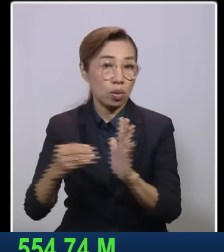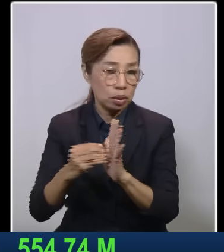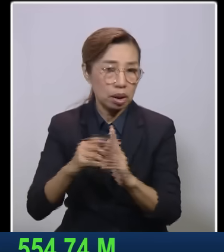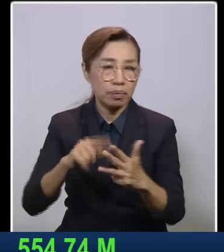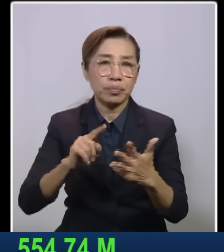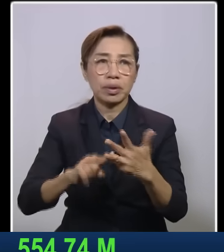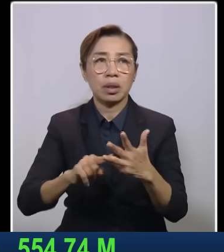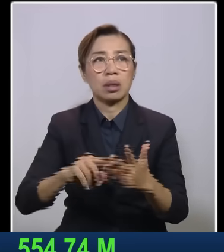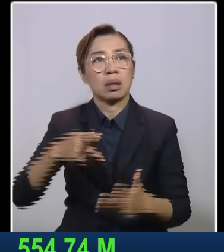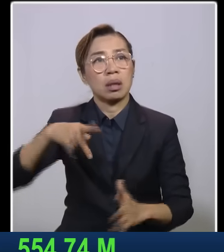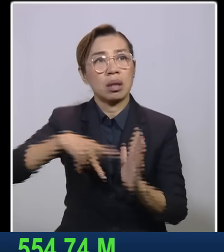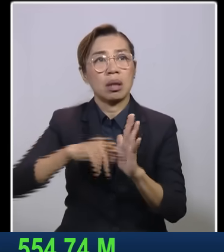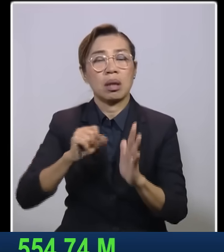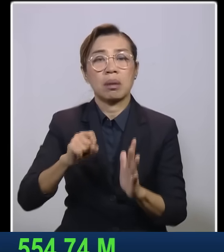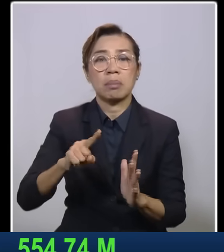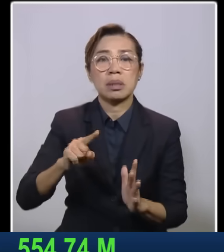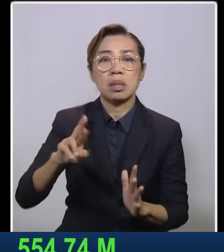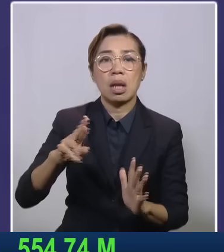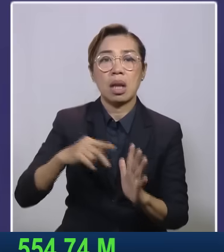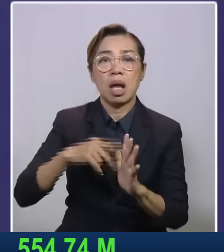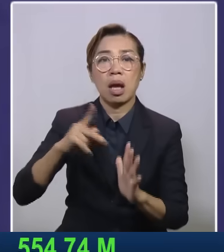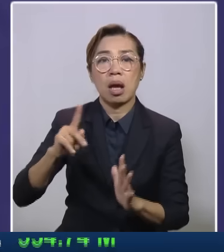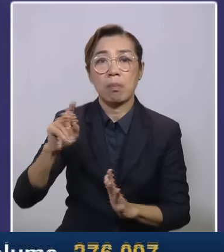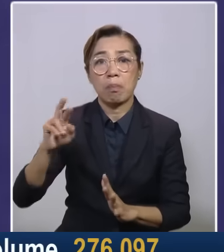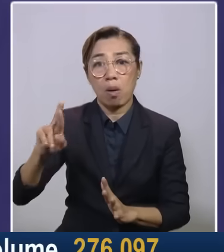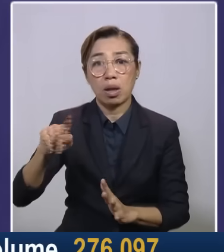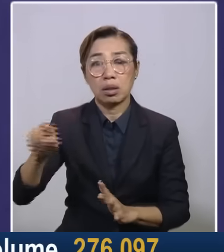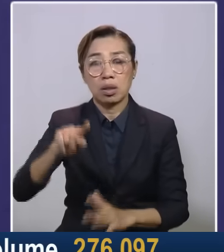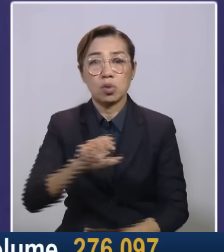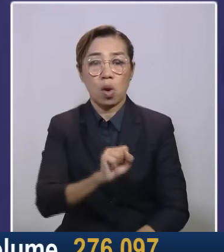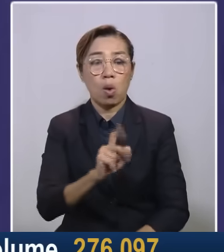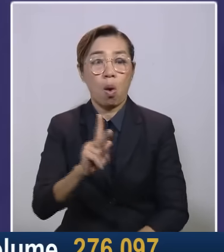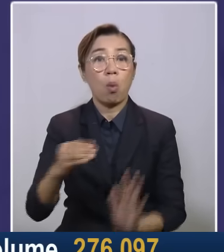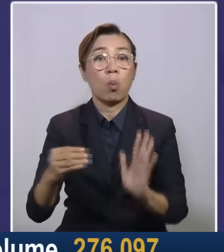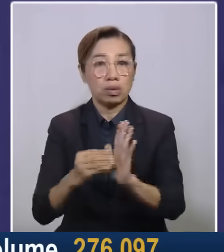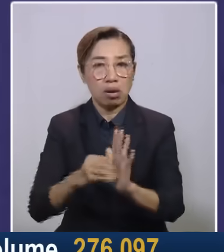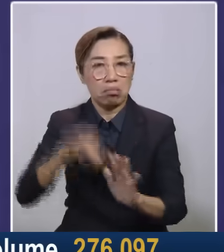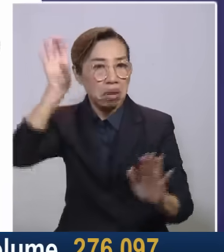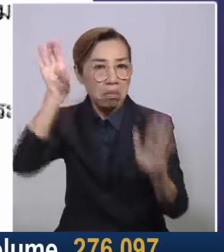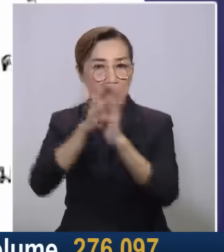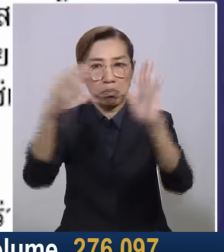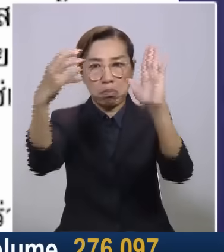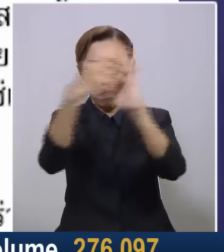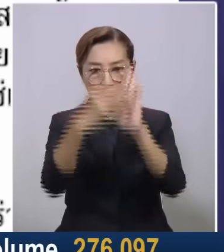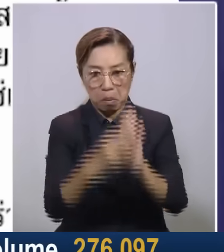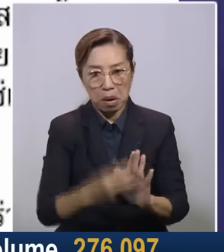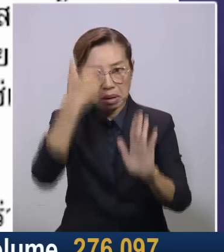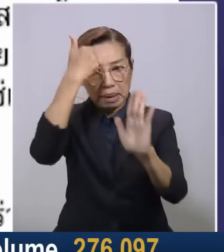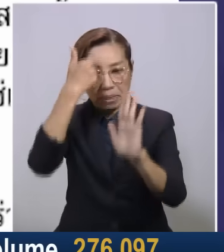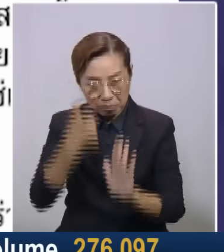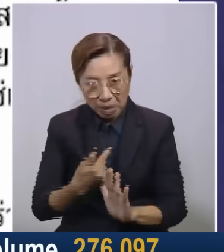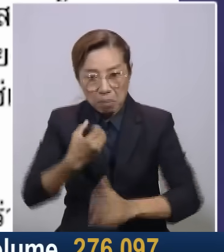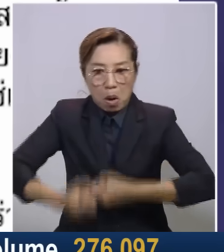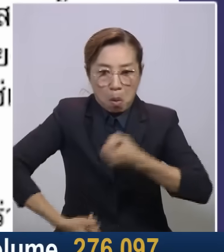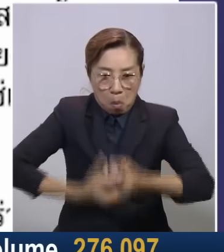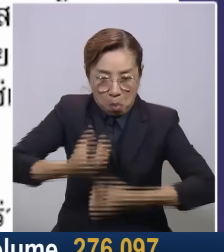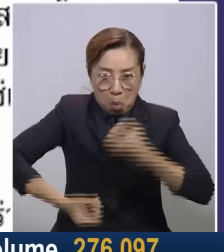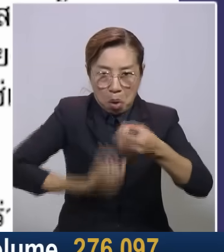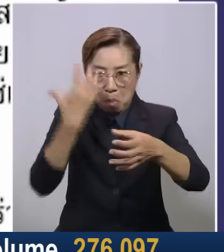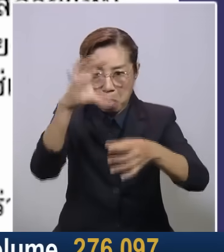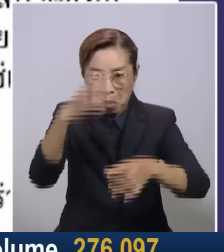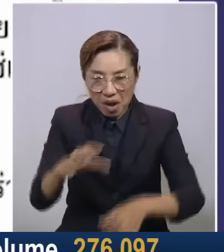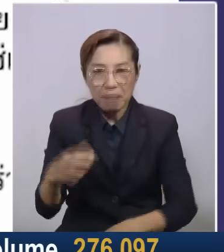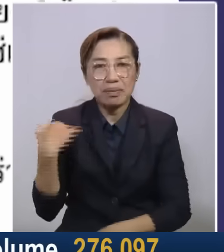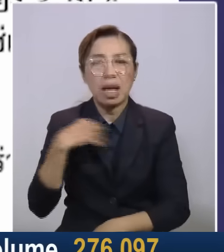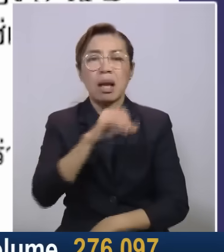ภัสราภรณ์เก่งรุ่งเรืองชัยสกกทมด้วยโอโหแต่ละคนนี่คือก็ออกมาแสดงความเห็นนะฮะถึงแม้ว่าจะมีมติ